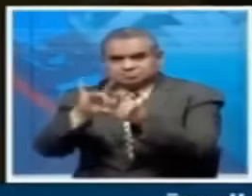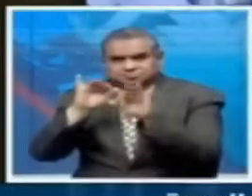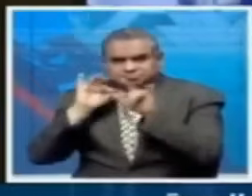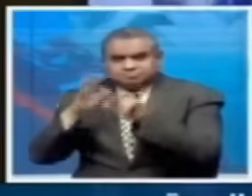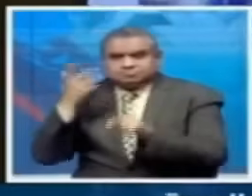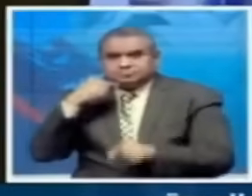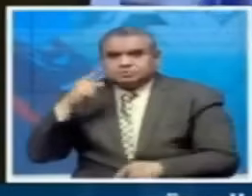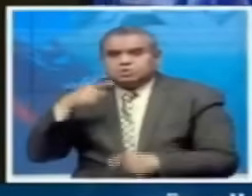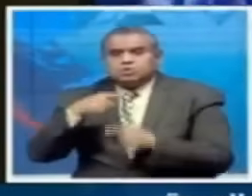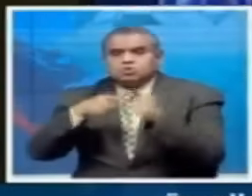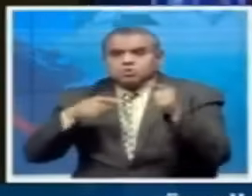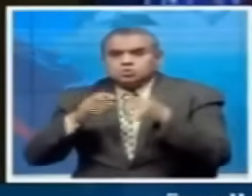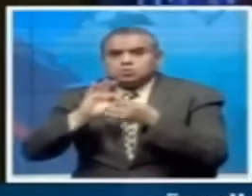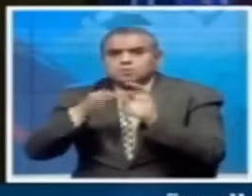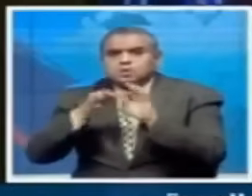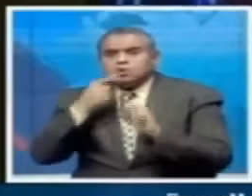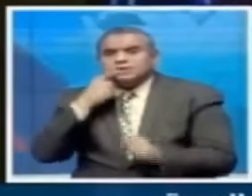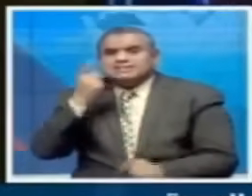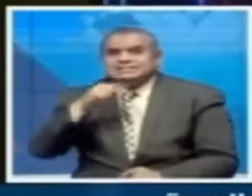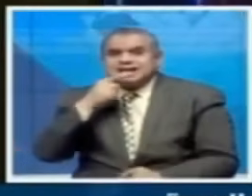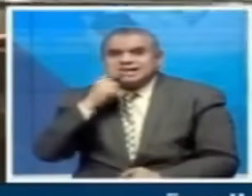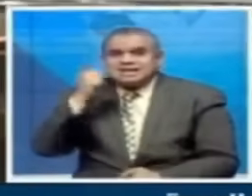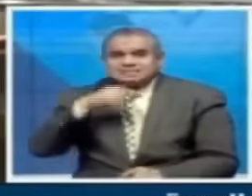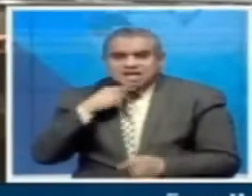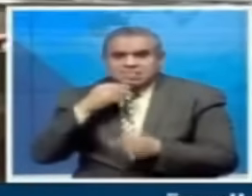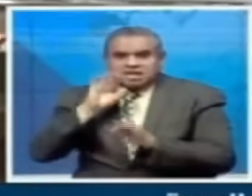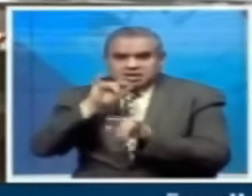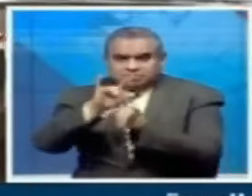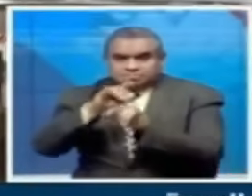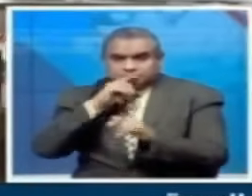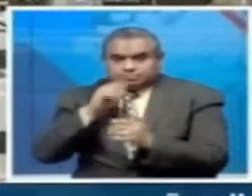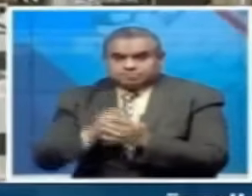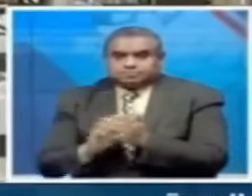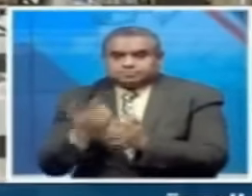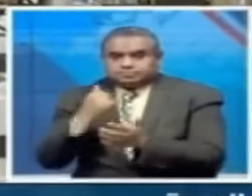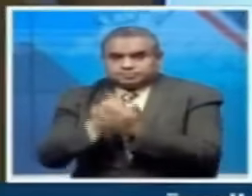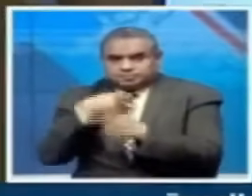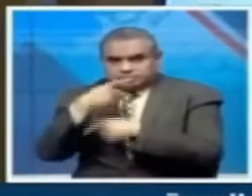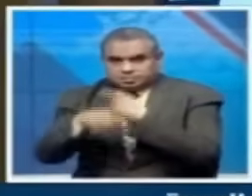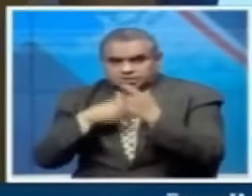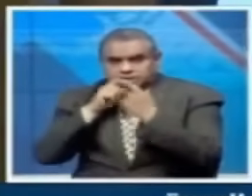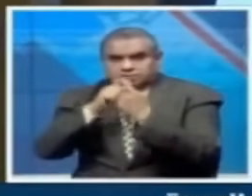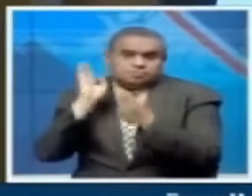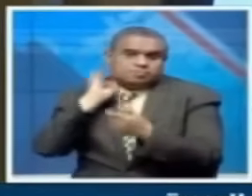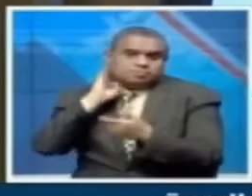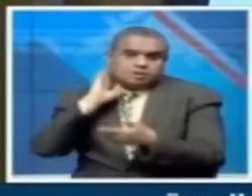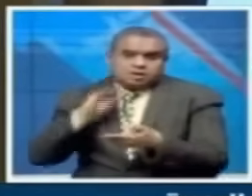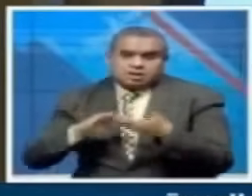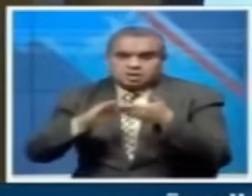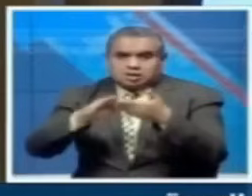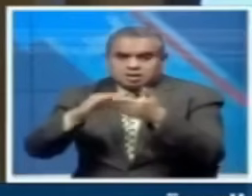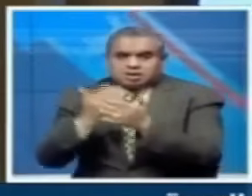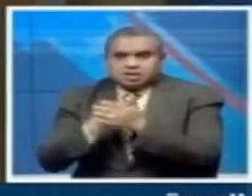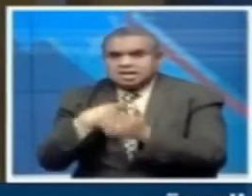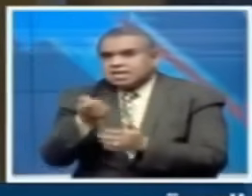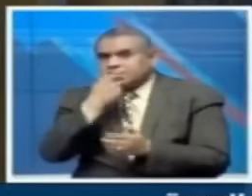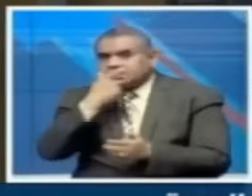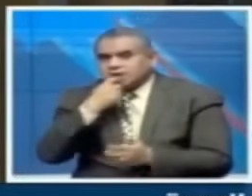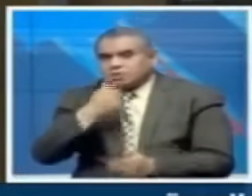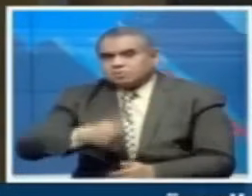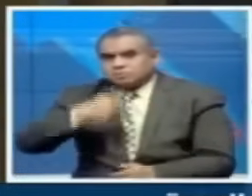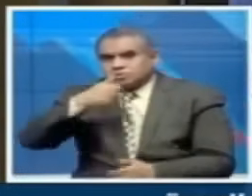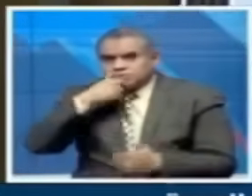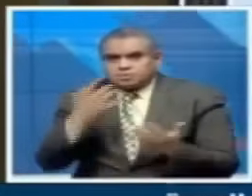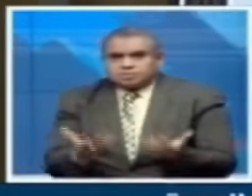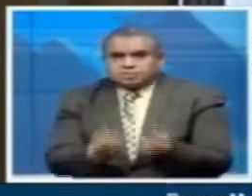نحو 500,000 مريض سنويا، بما يمثل تحدي مستمرا لضمان تلبية احتياجاتهم بفعالية.